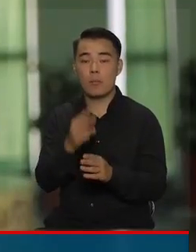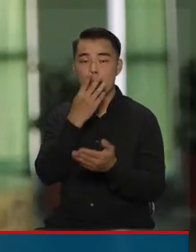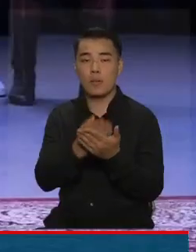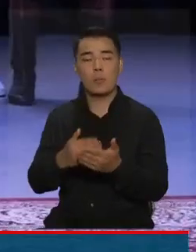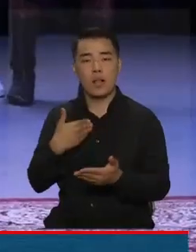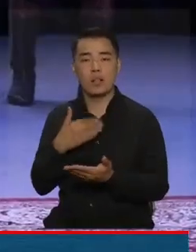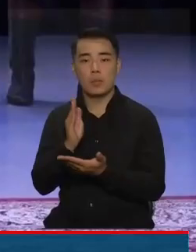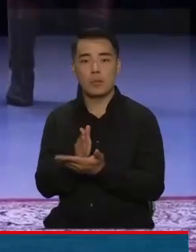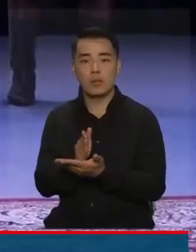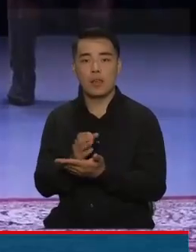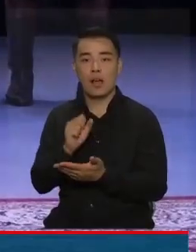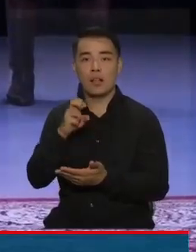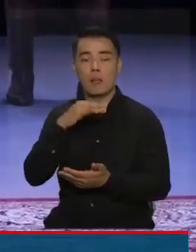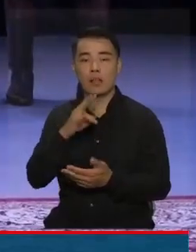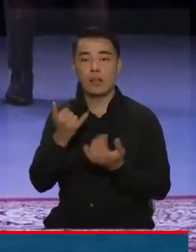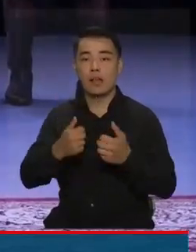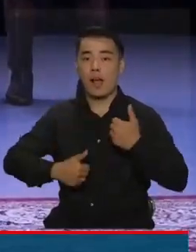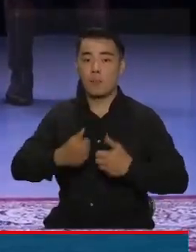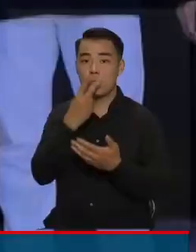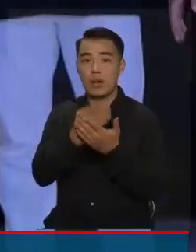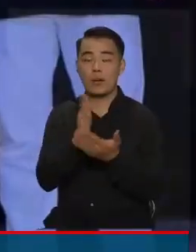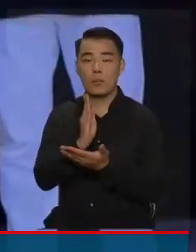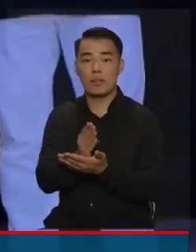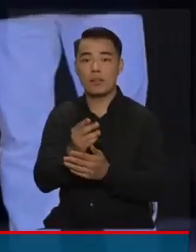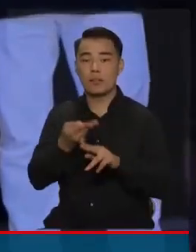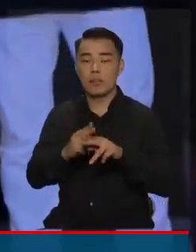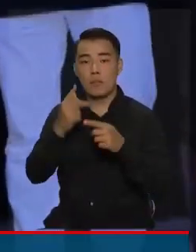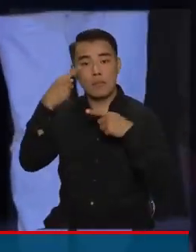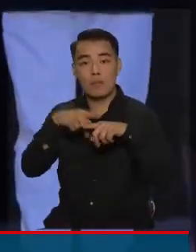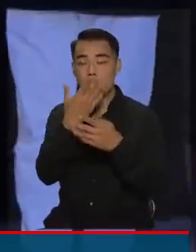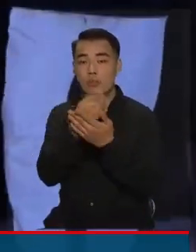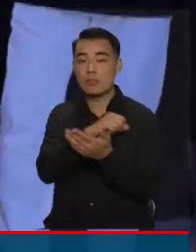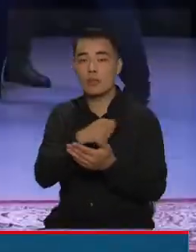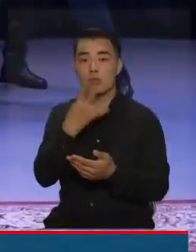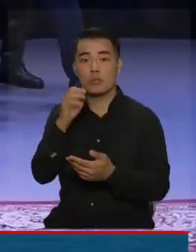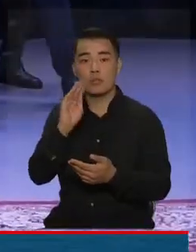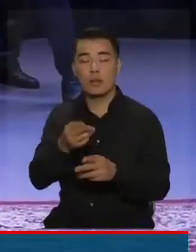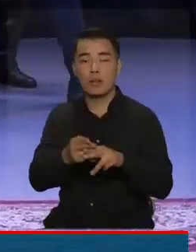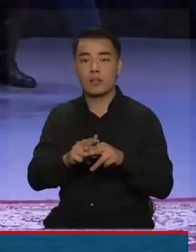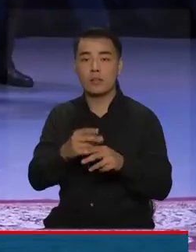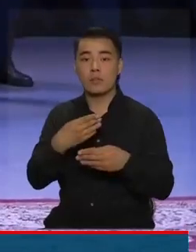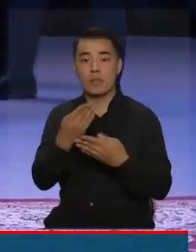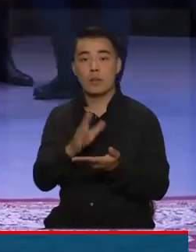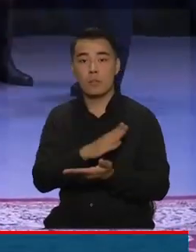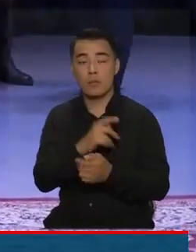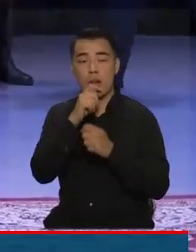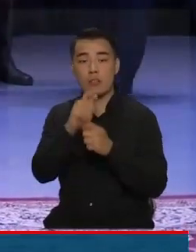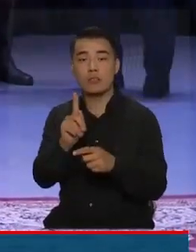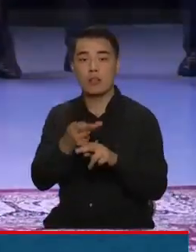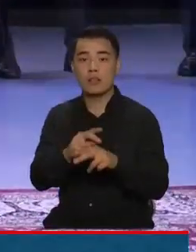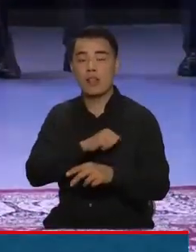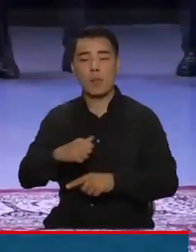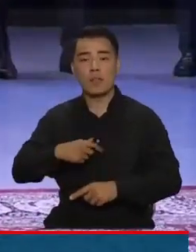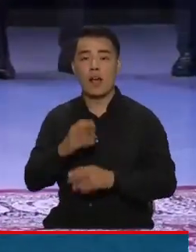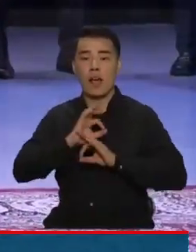деп ойлаймыз. Аламан айтыстың жүлдесі де қомақты. Өнер көрсеткен 14 ақынға 400 мың теңгеден берілді. Дүлділер бәйгесінде оза